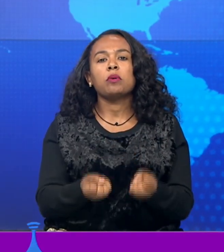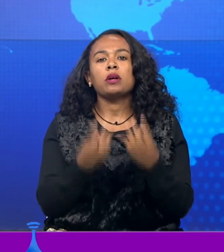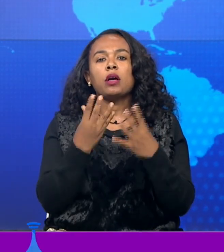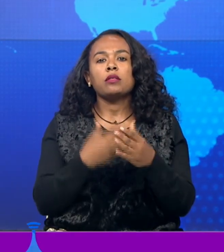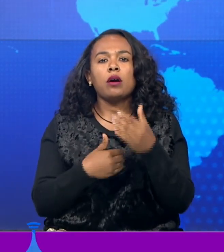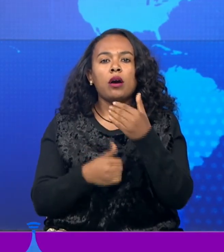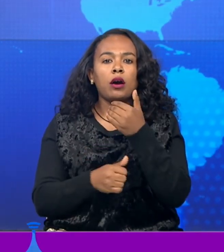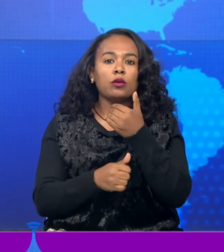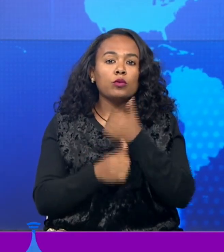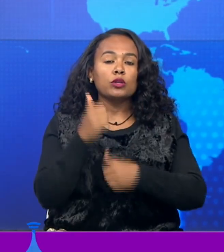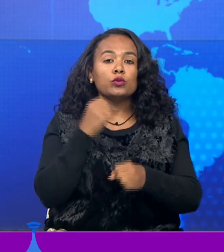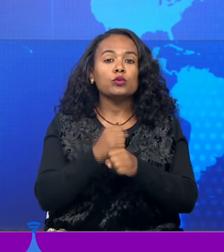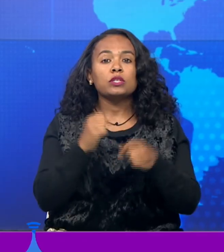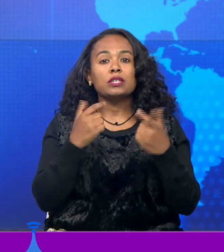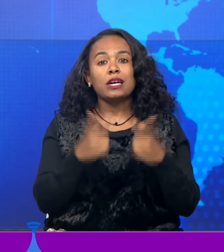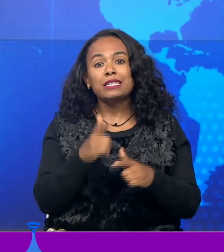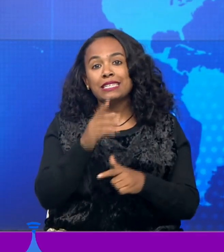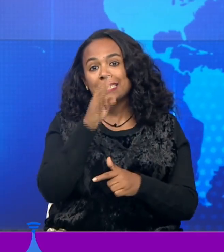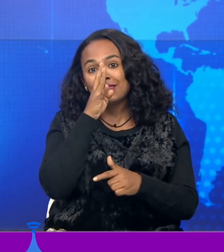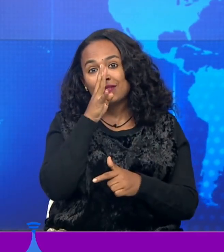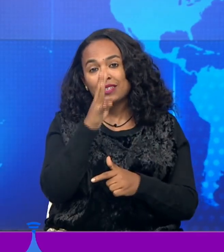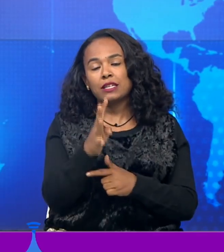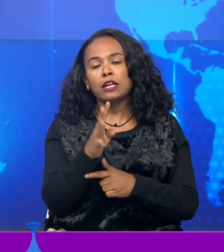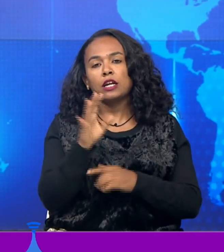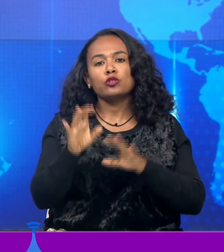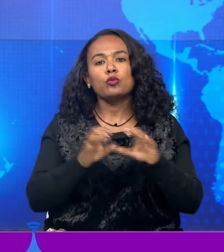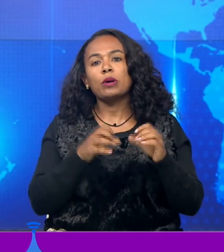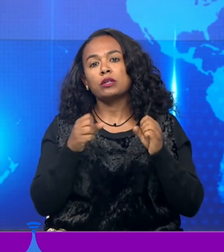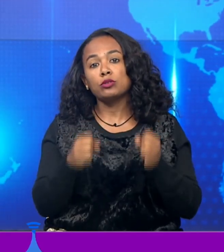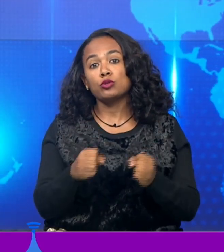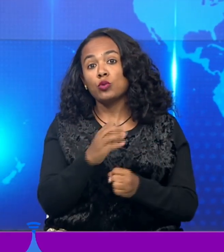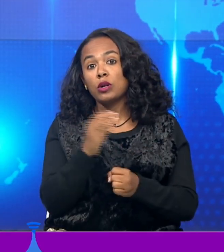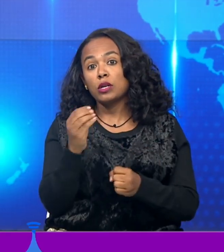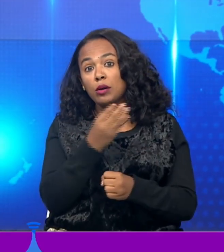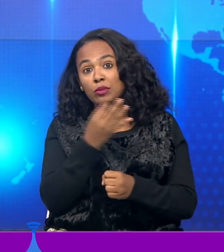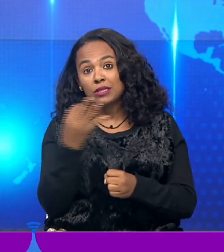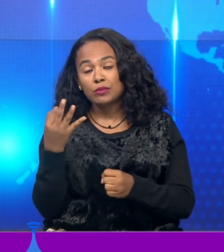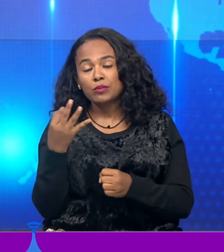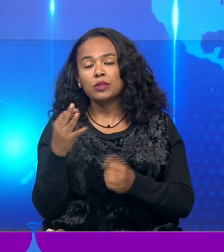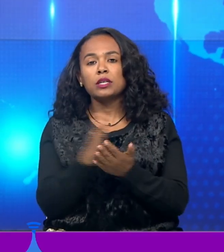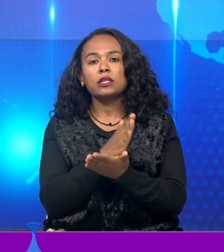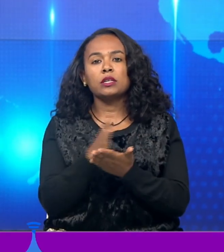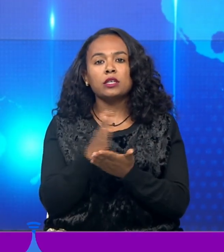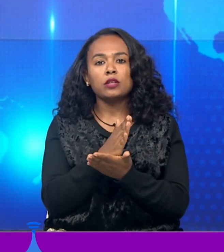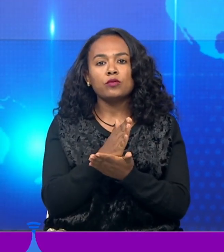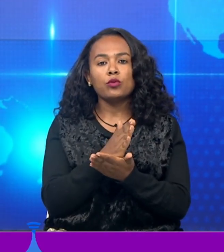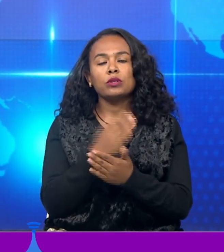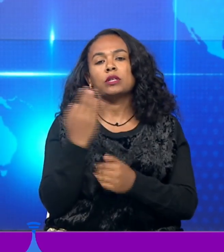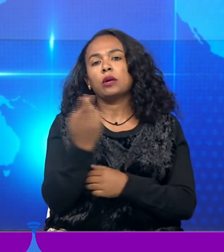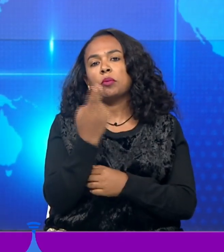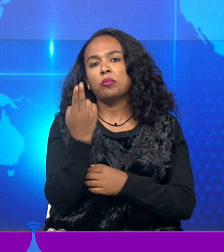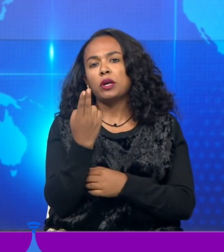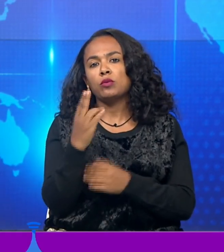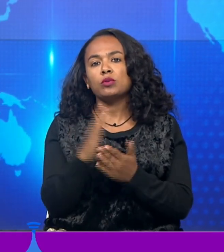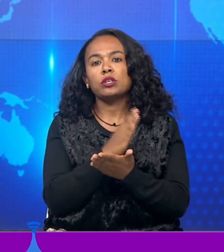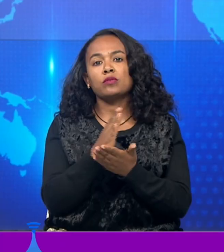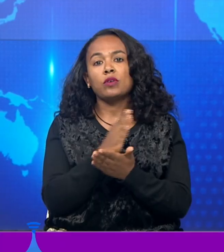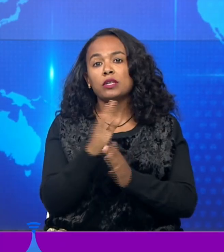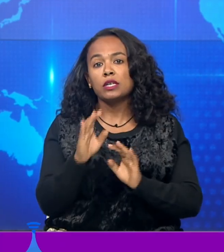ጉዳተኞች የስራ እድል እንዲፈጠራላቸው ማድረግ ተችሏል እና በደንብ ተሳትፎ ተጠቅሜበታለሁ፣ ተሳትፎ